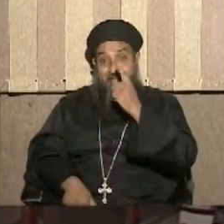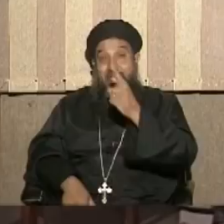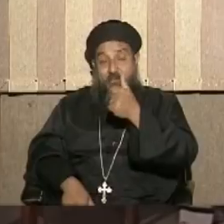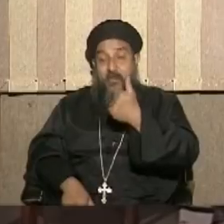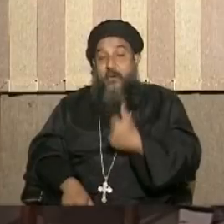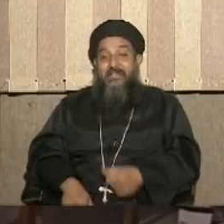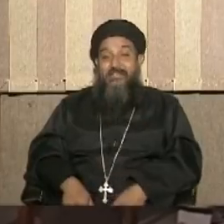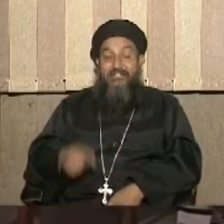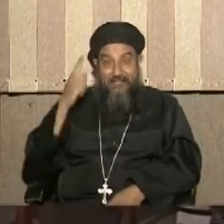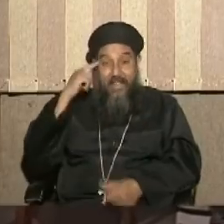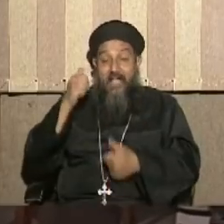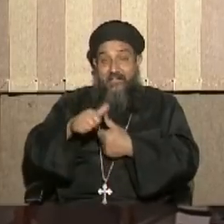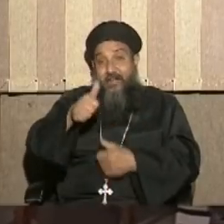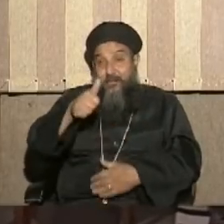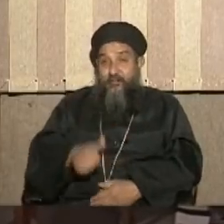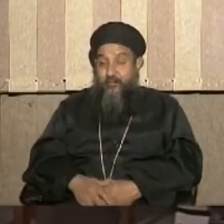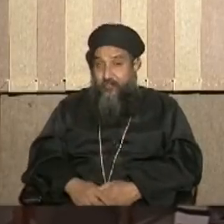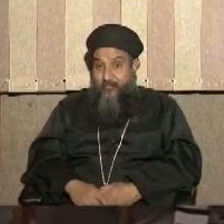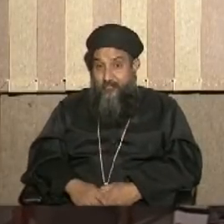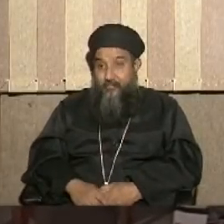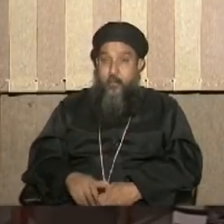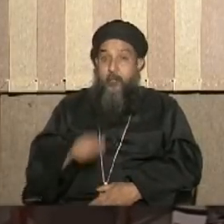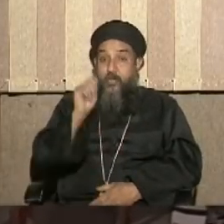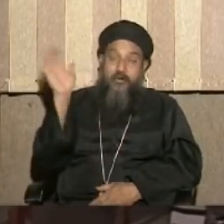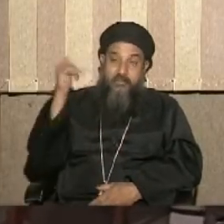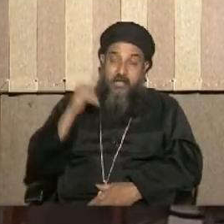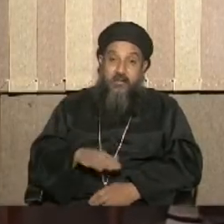فكرة حلوة بجد. بطرس.